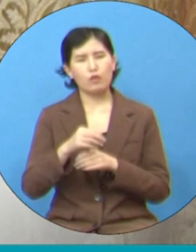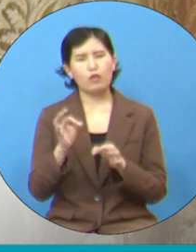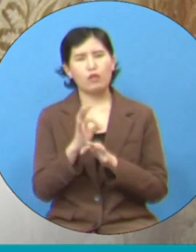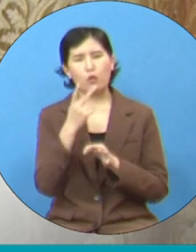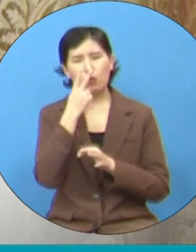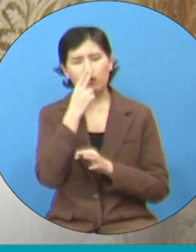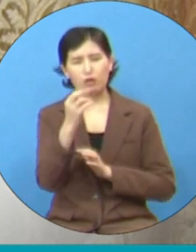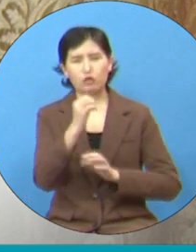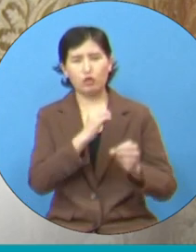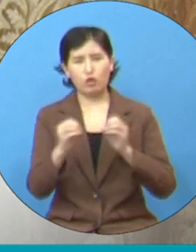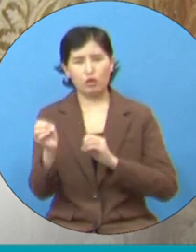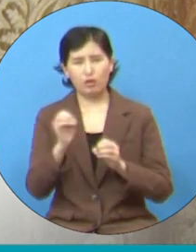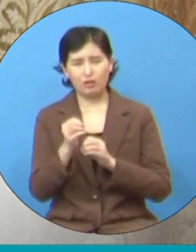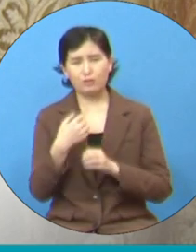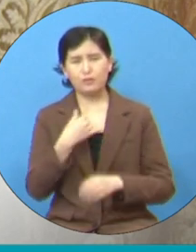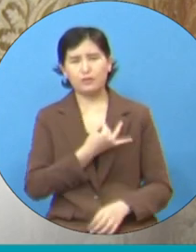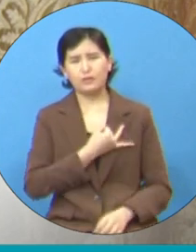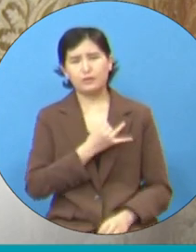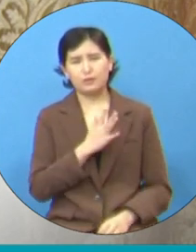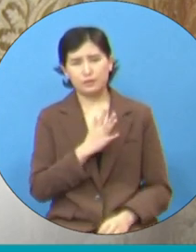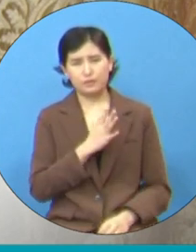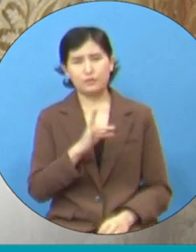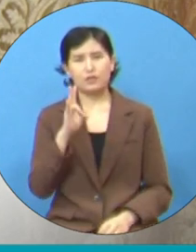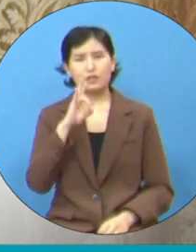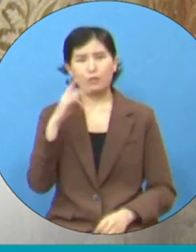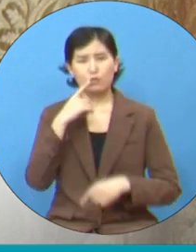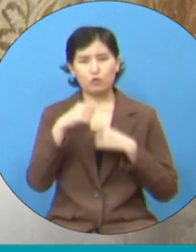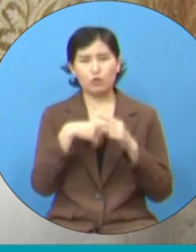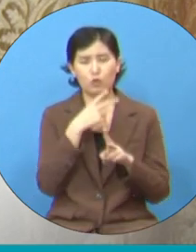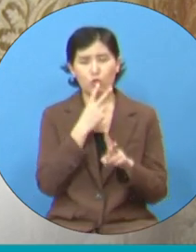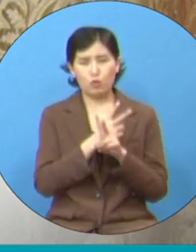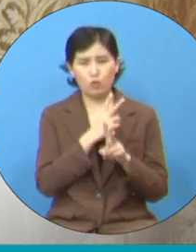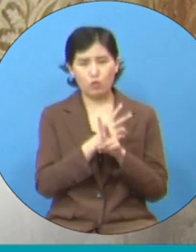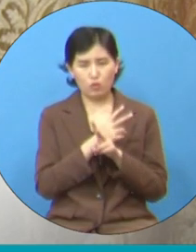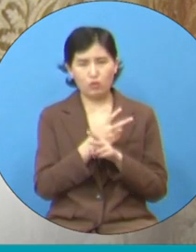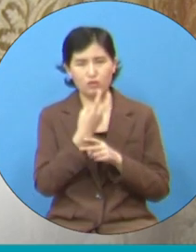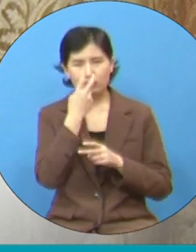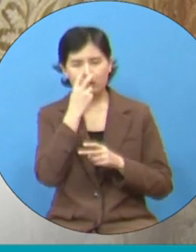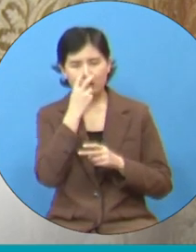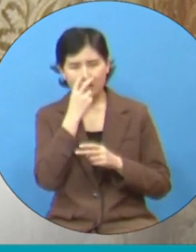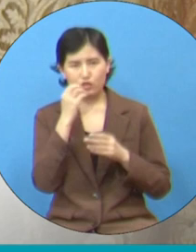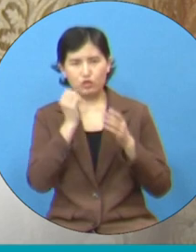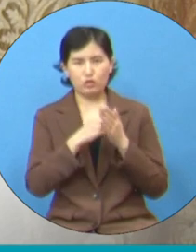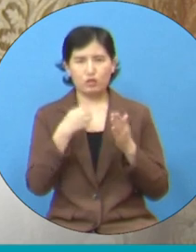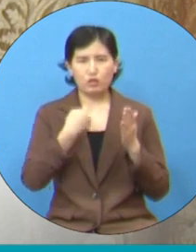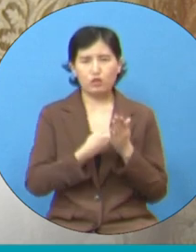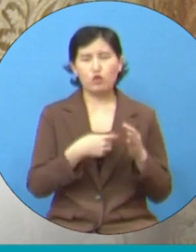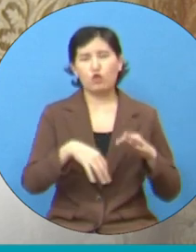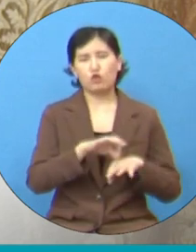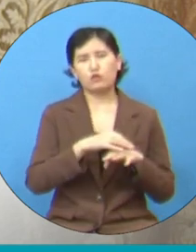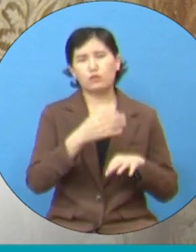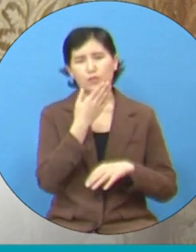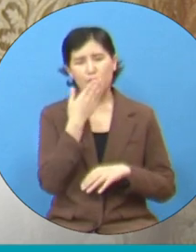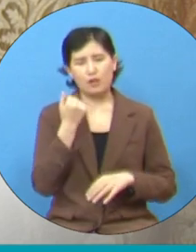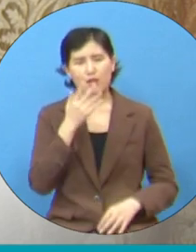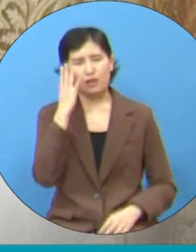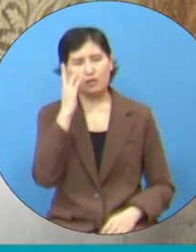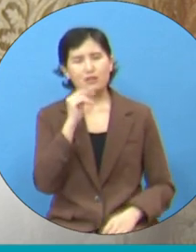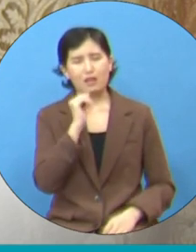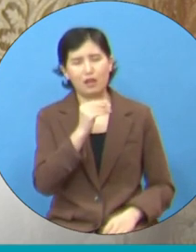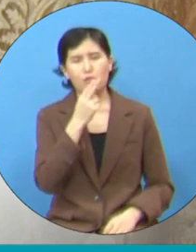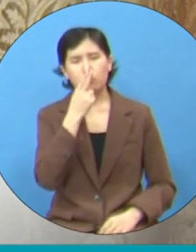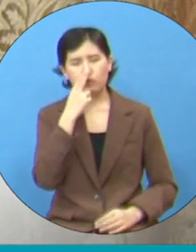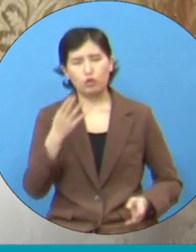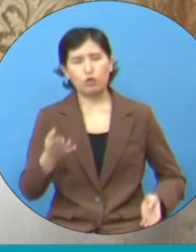тавьж байгаа чадахгүй байгаа. Тэгэхээр бид нар намын хуулиндаа окт одоо хяналтыг оруулж ирээгүй, окт мэдхгүй, ямар ч хөшүүрэг байхгүй, дураар